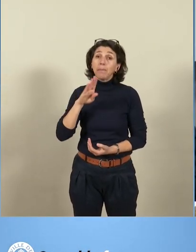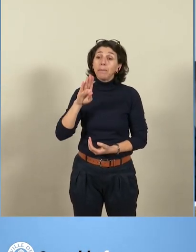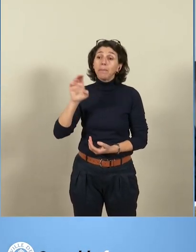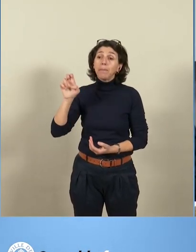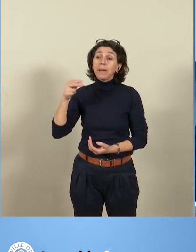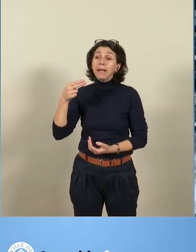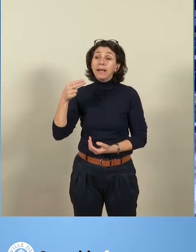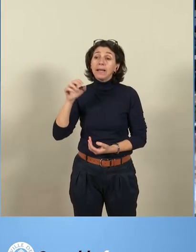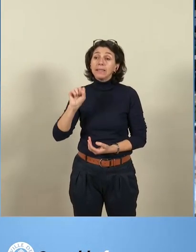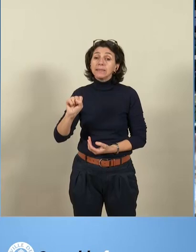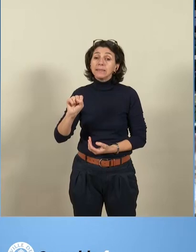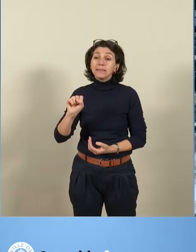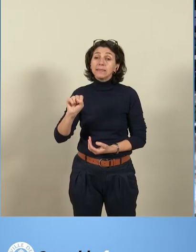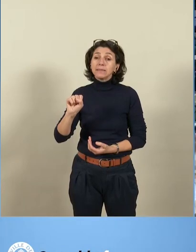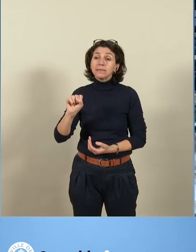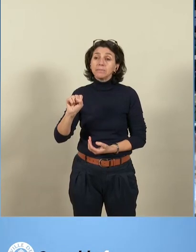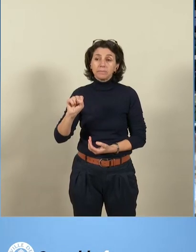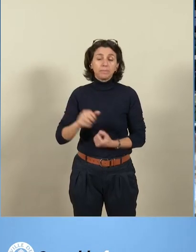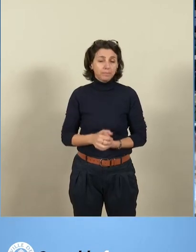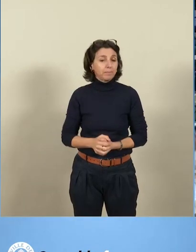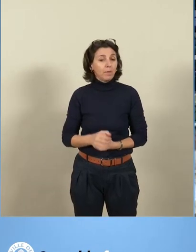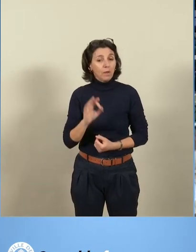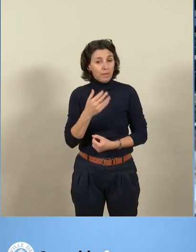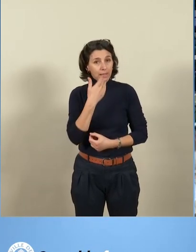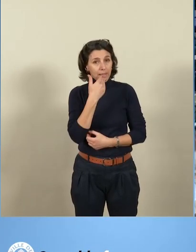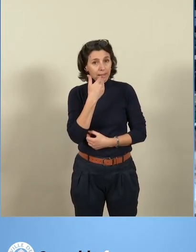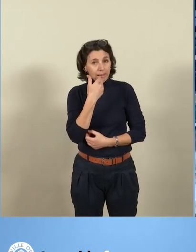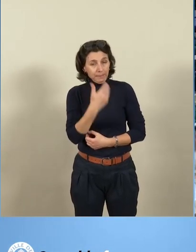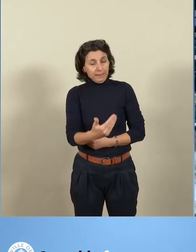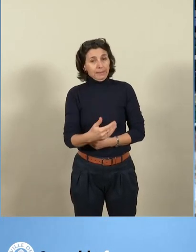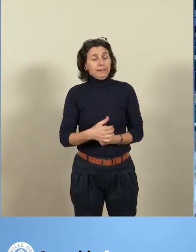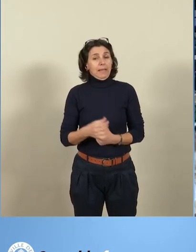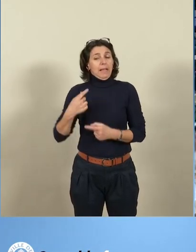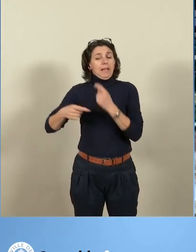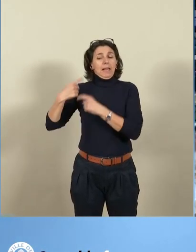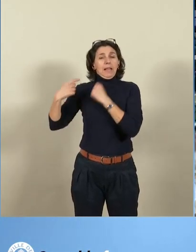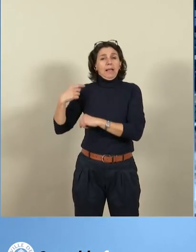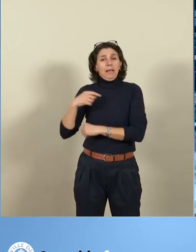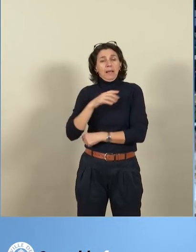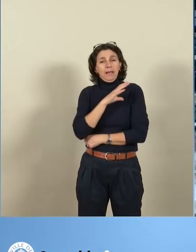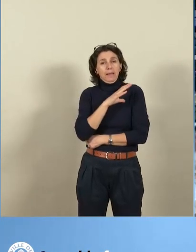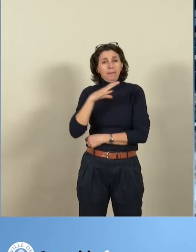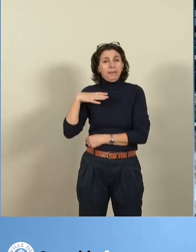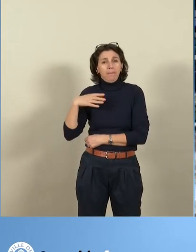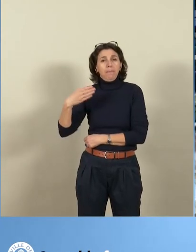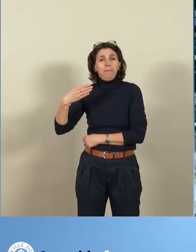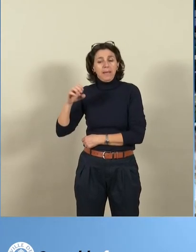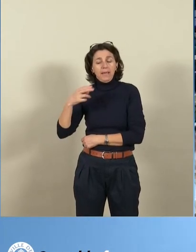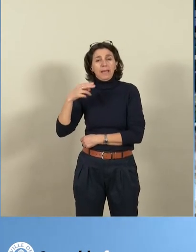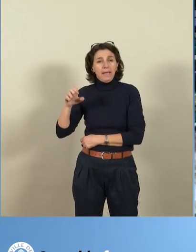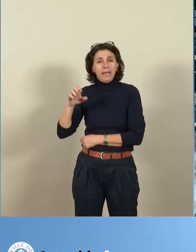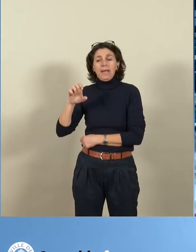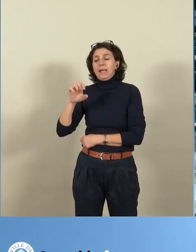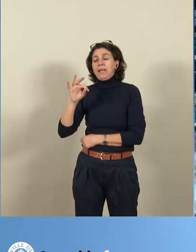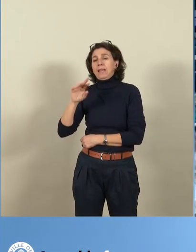B oui merci je vais reprendre les premiers mots de Céline mérier quand elle a ouvert cette délibération parce que je suis